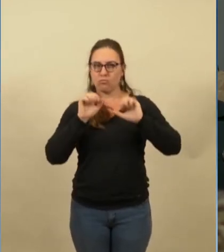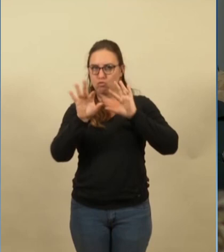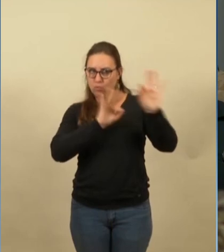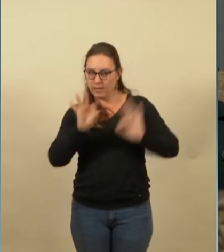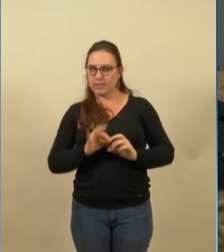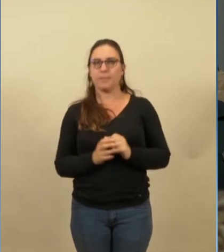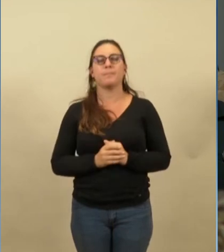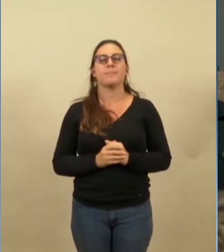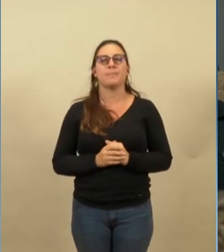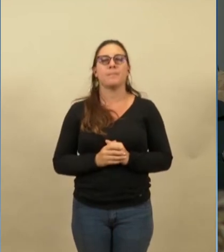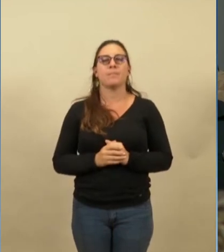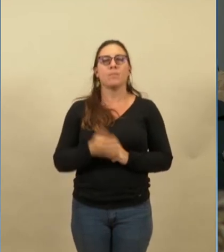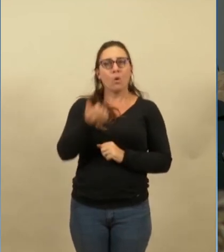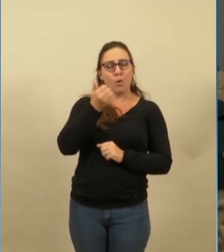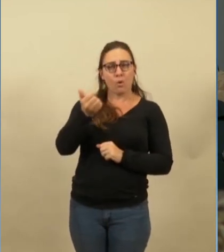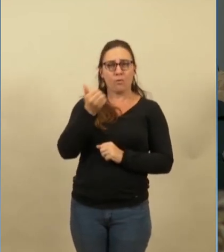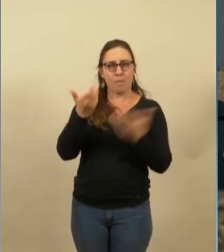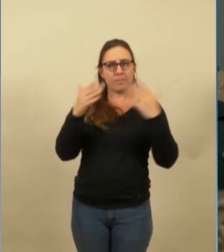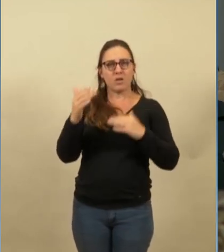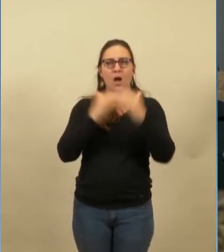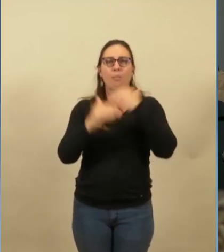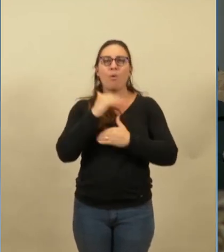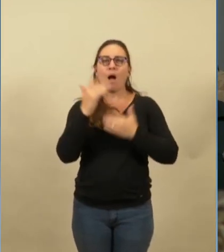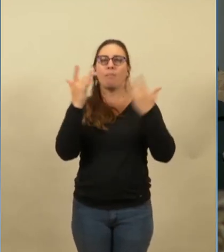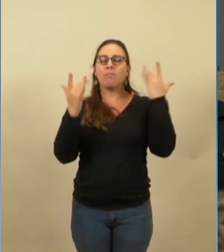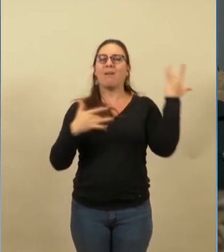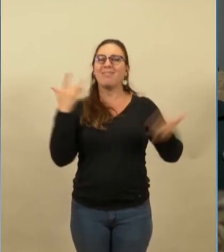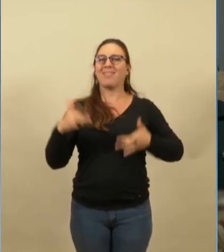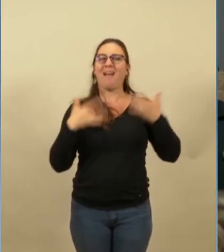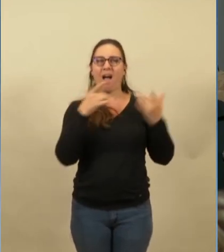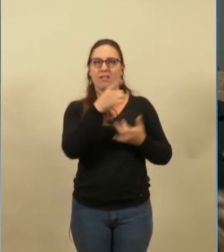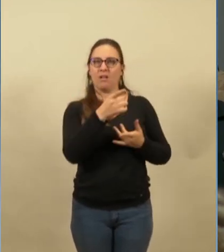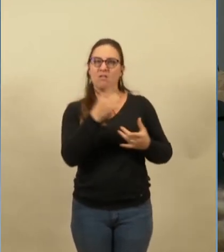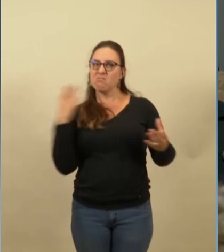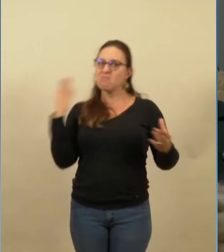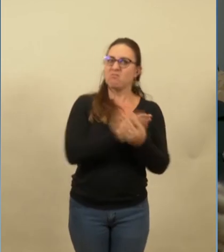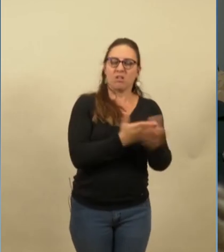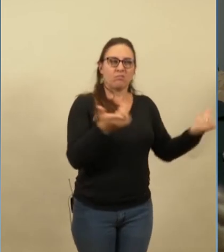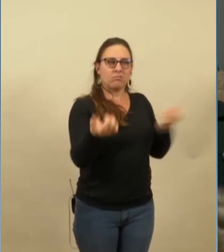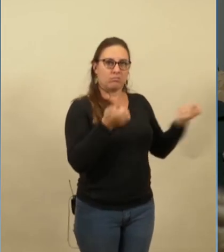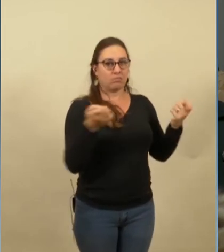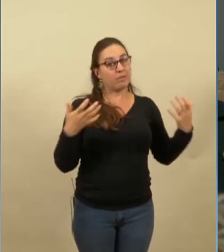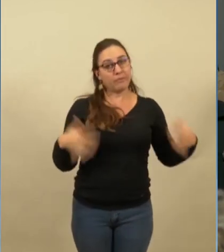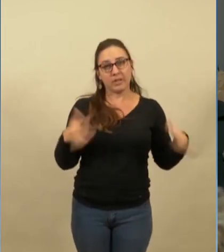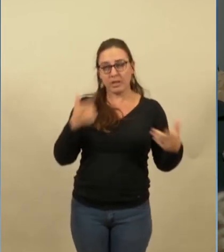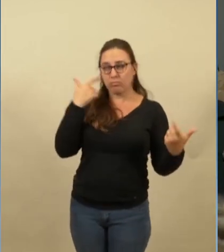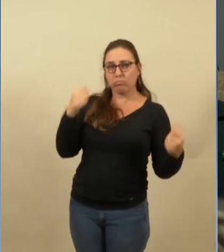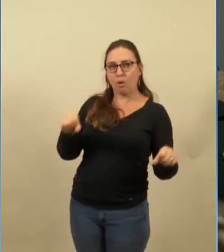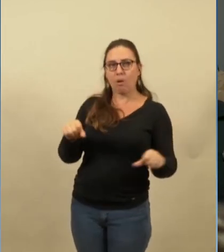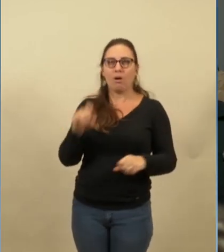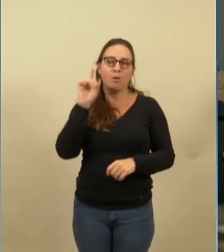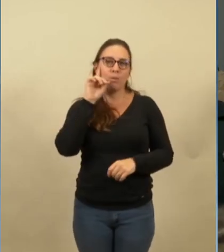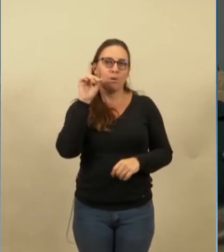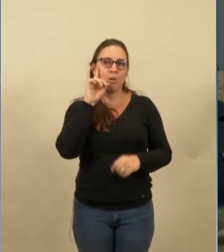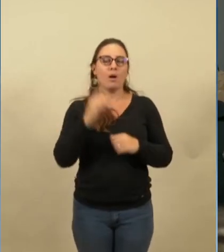l'avez déjà marqué avec avec la programmation des théâtres on les on les prenant en main parce que quoi qu'il en soit en les